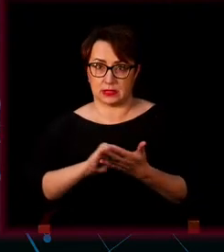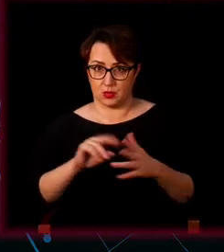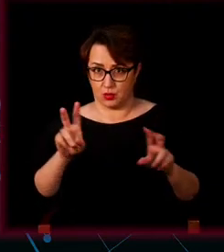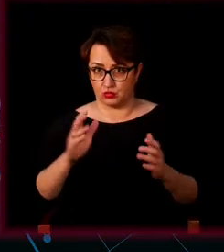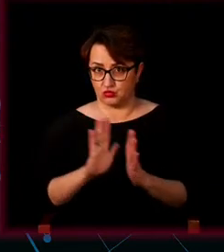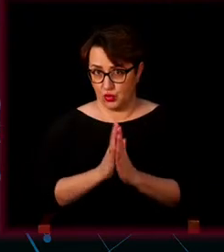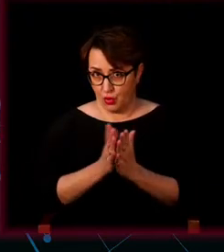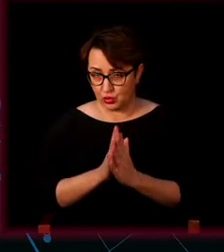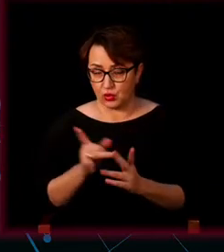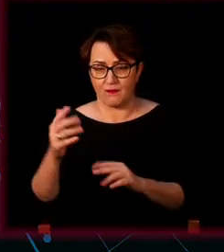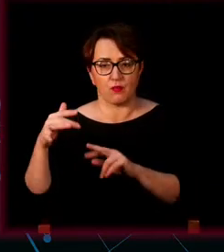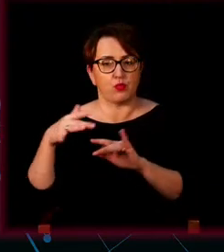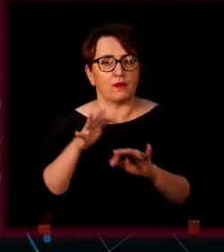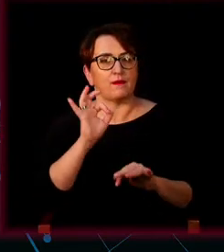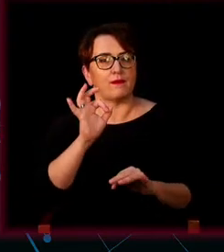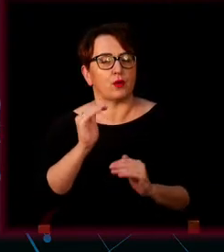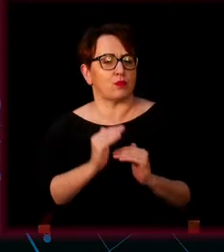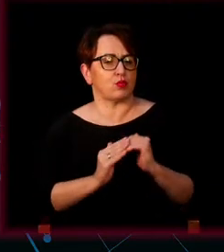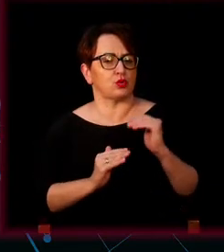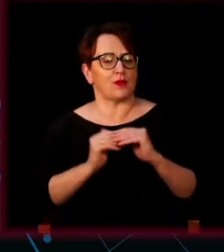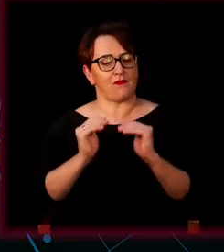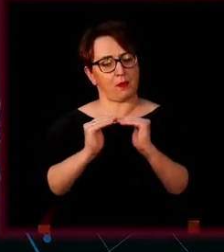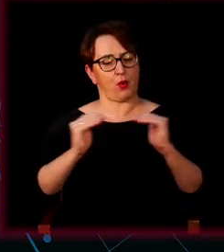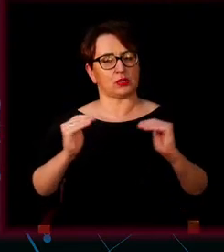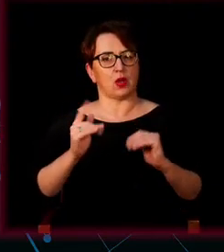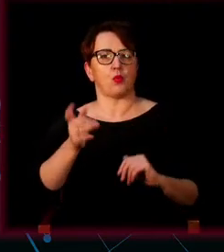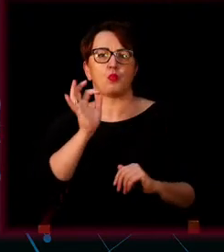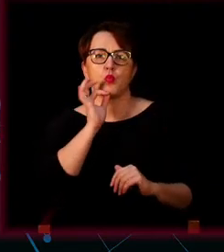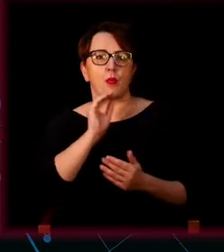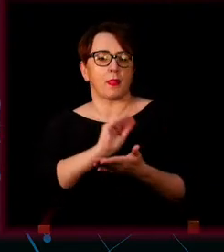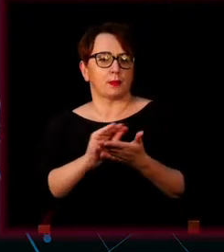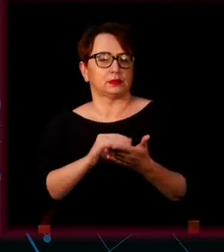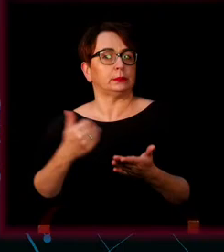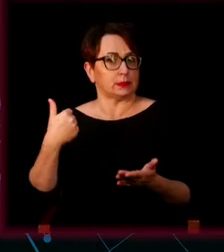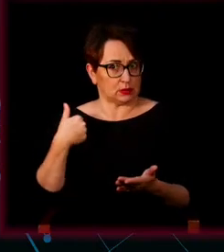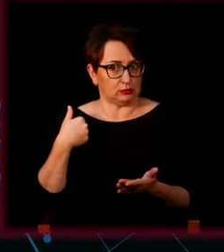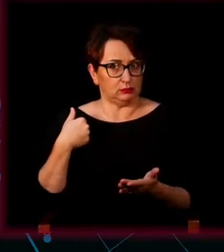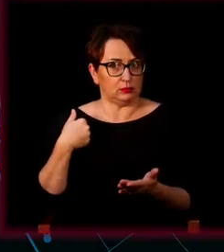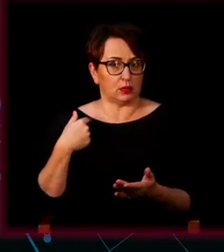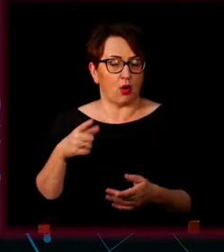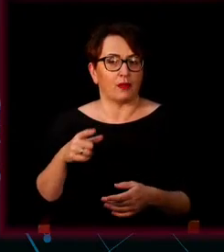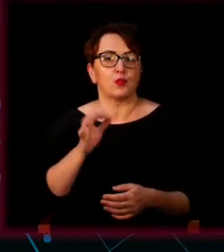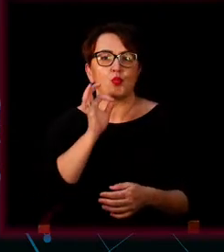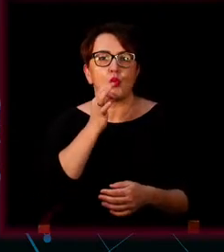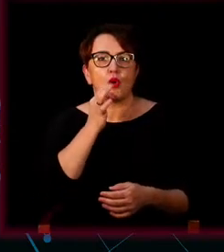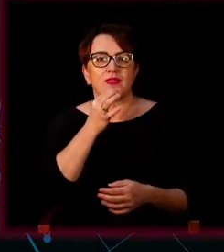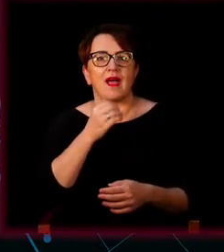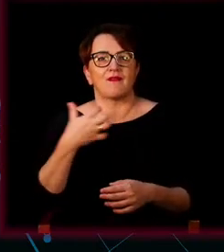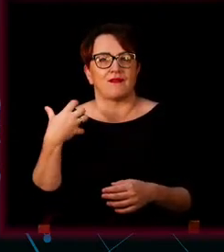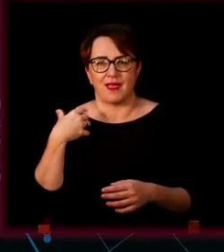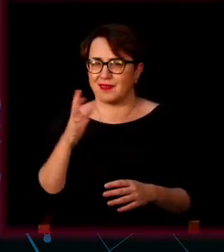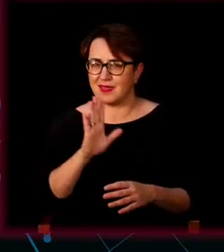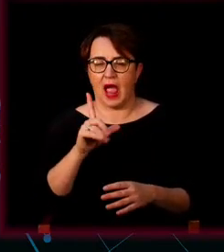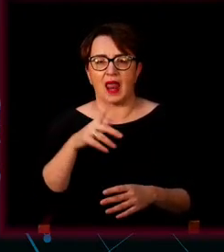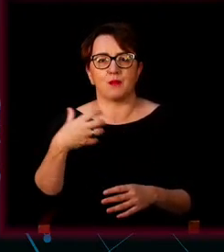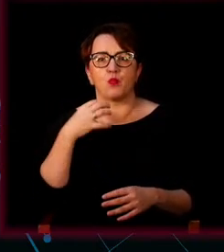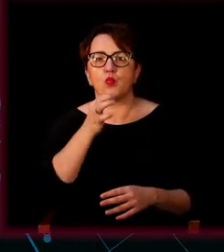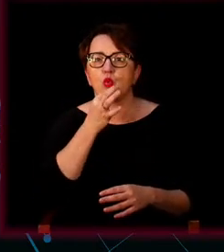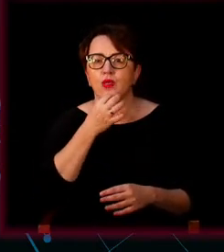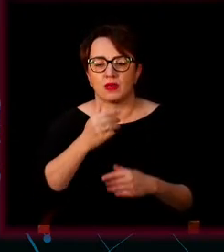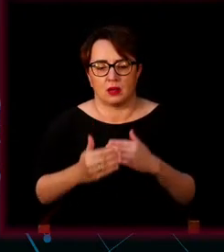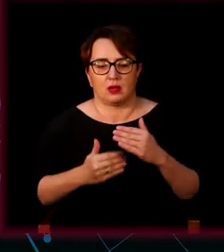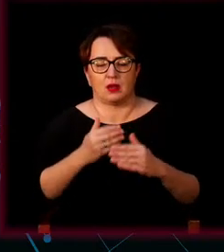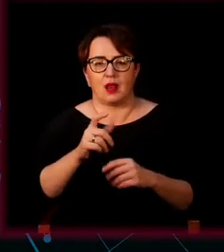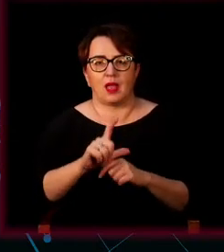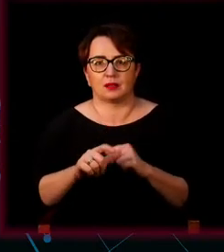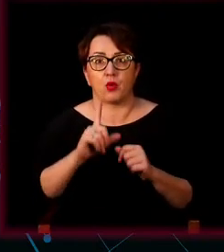wpłynęła na zbudowanie jej pozycji jako młodej pisarki, młodej stażem przynajmniej, bo zaczęła publikować